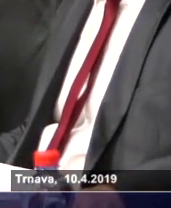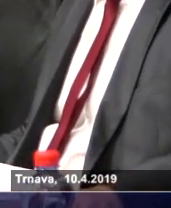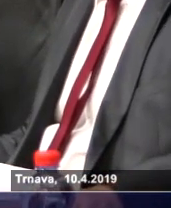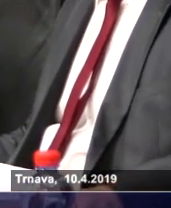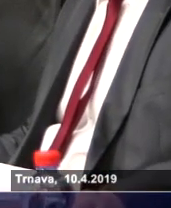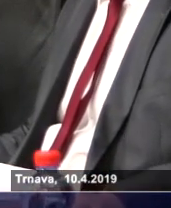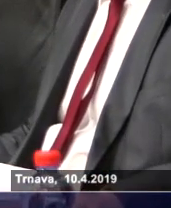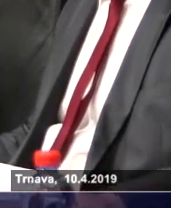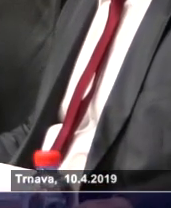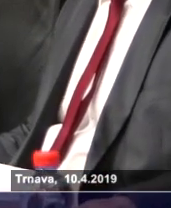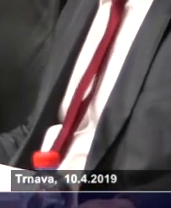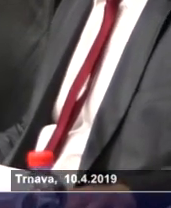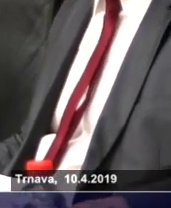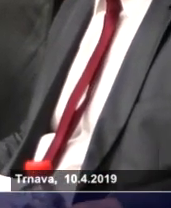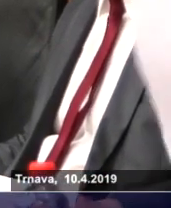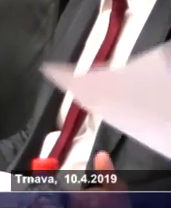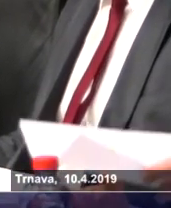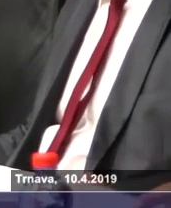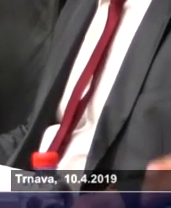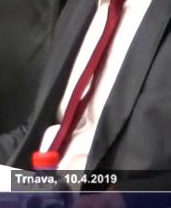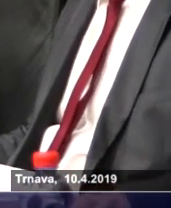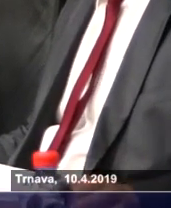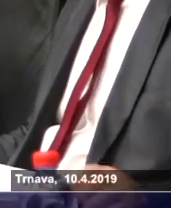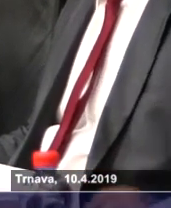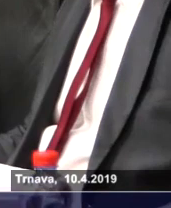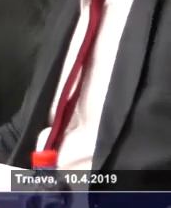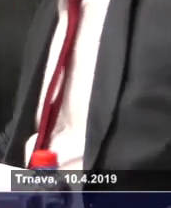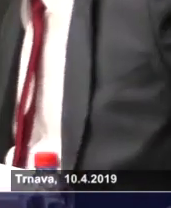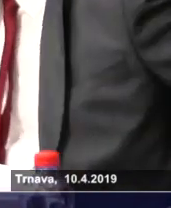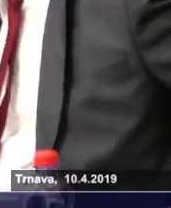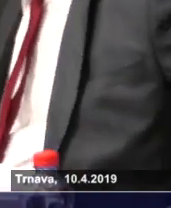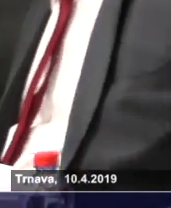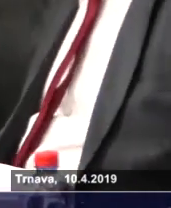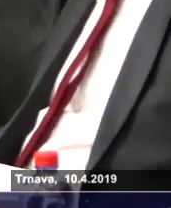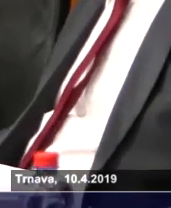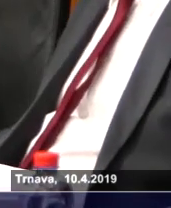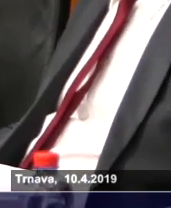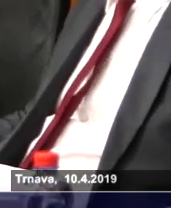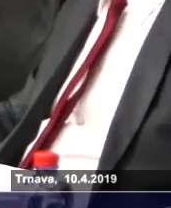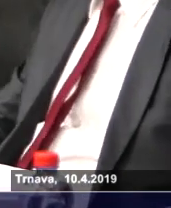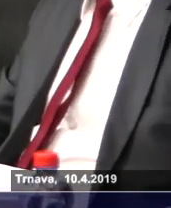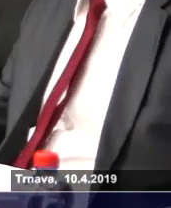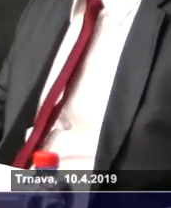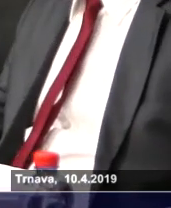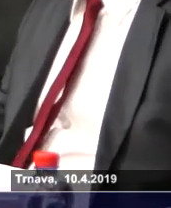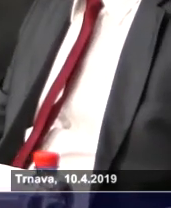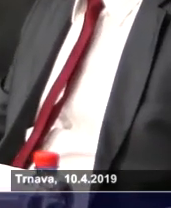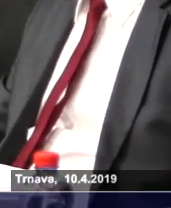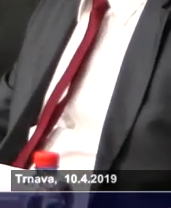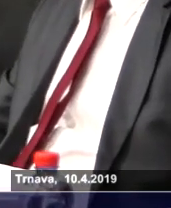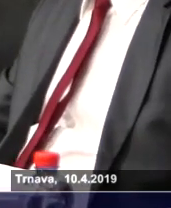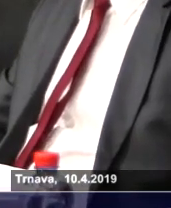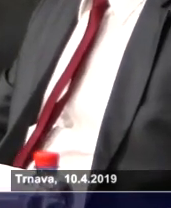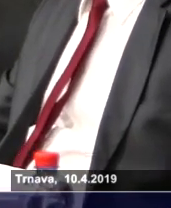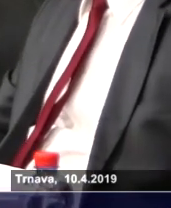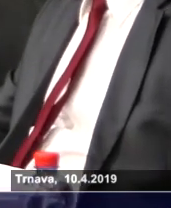Ospravedlnenie pán poslanec Mráz, pán poslanec Menhard, pán poslanec Čambál a pán poslanec Budko, ktorý ale